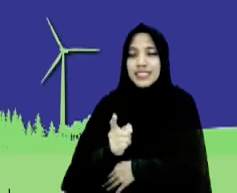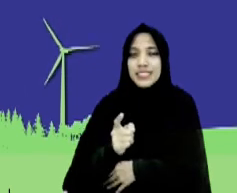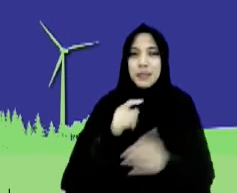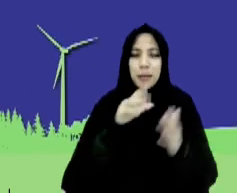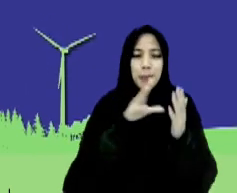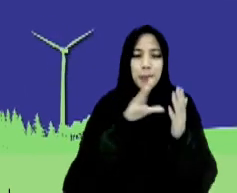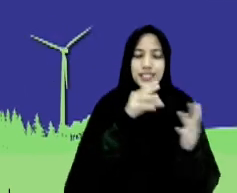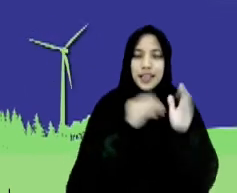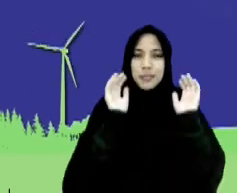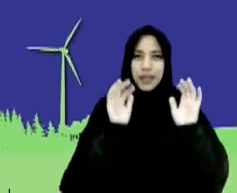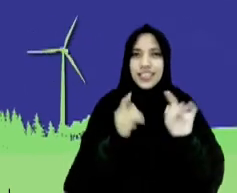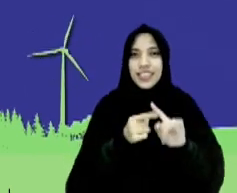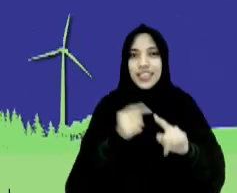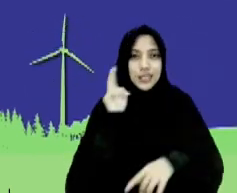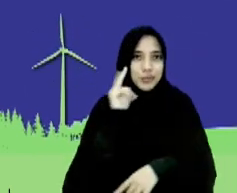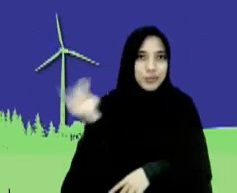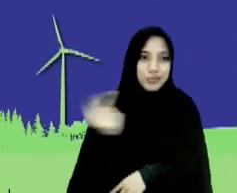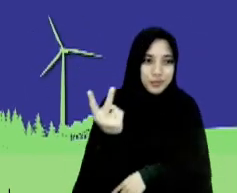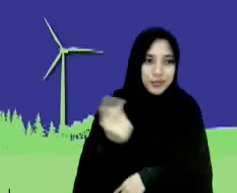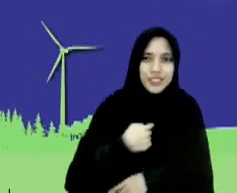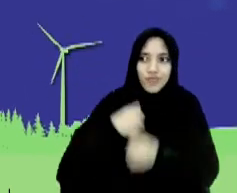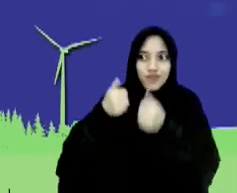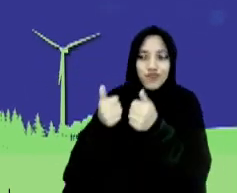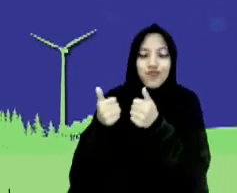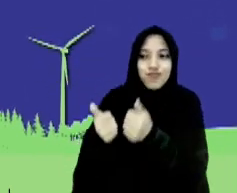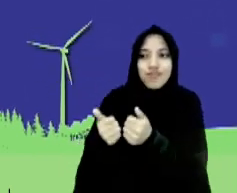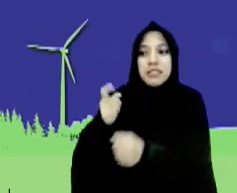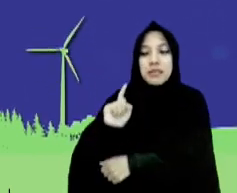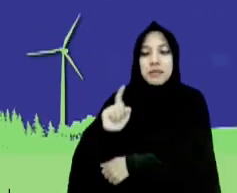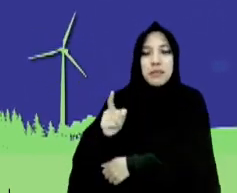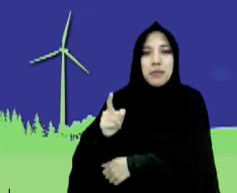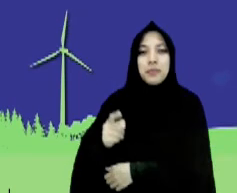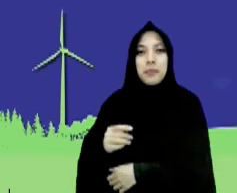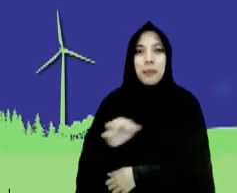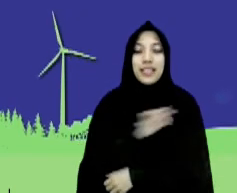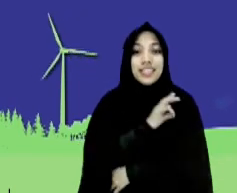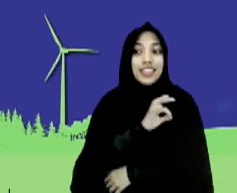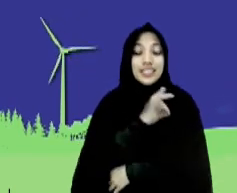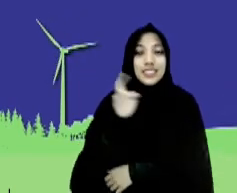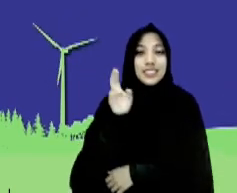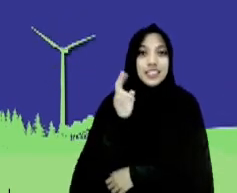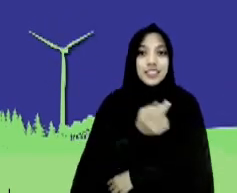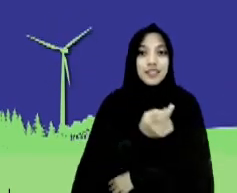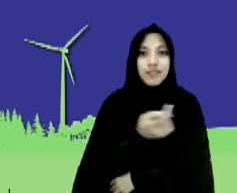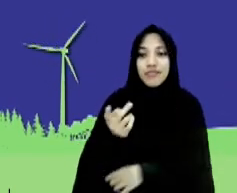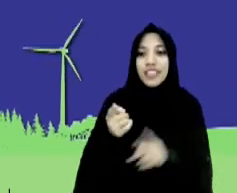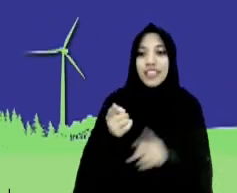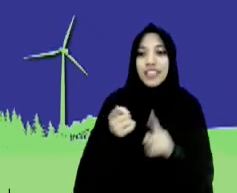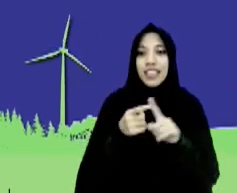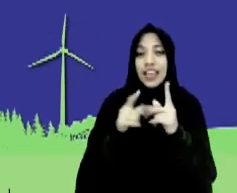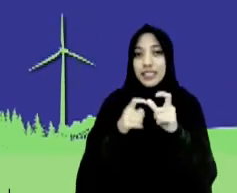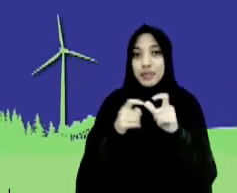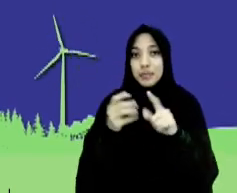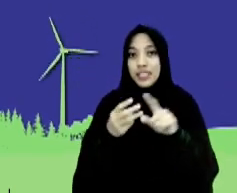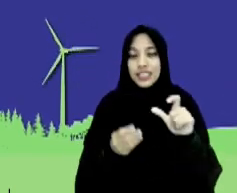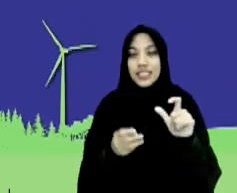banyak dari ibu berdua yang saya sangat kagum Bu dengan eh apa namanya eh achievement yang dilakukan oleh eh HSBC dan Danon Begitu juga dengan